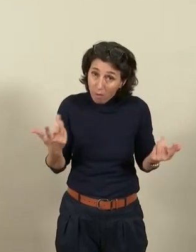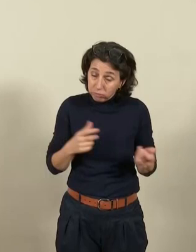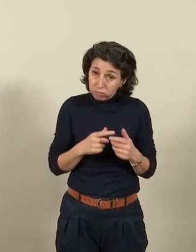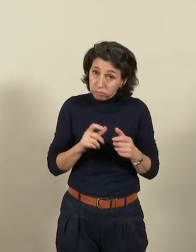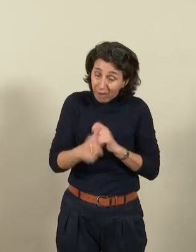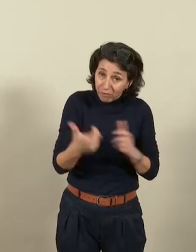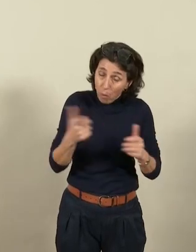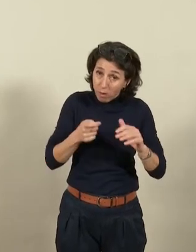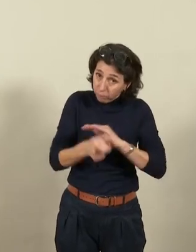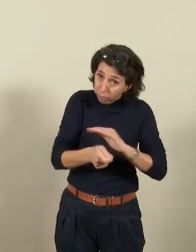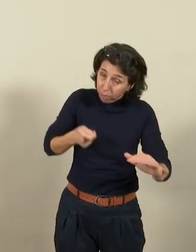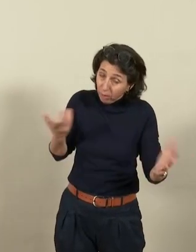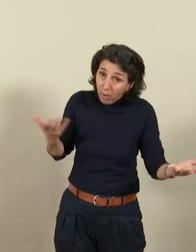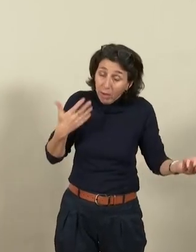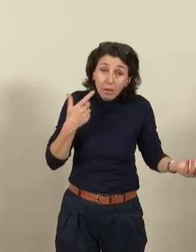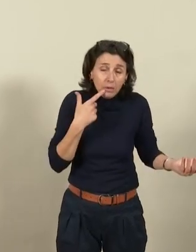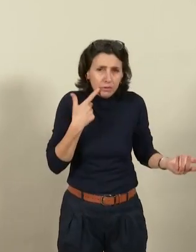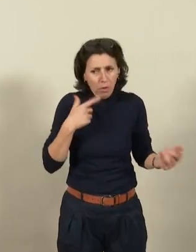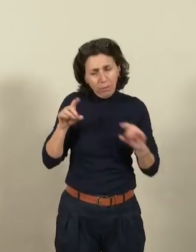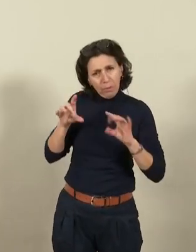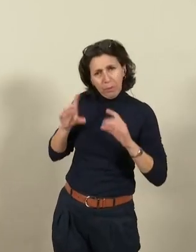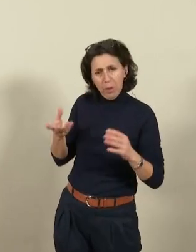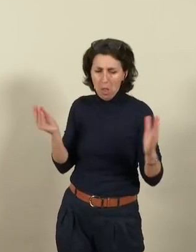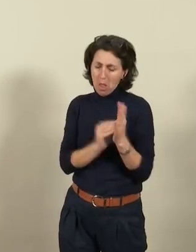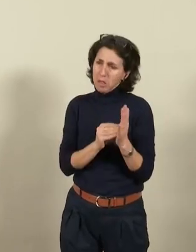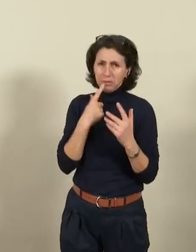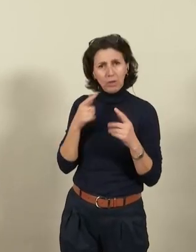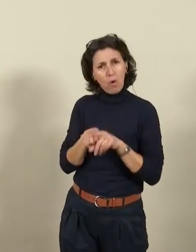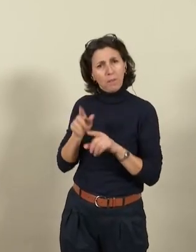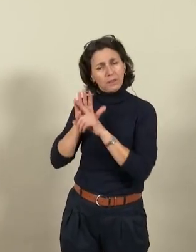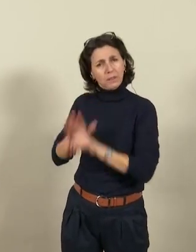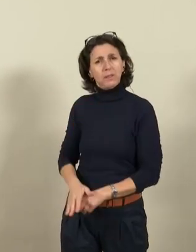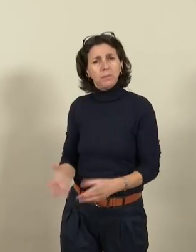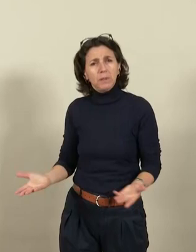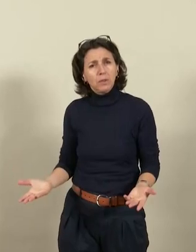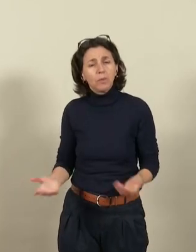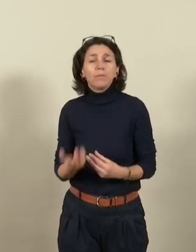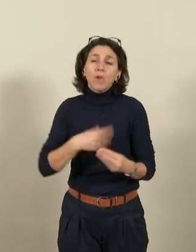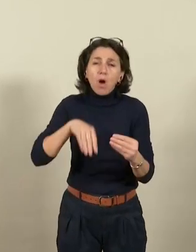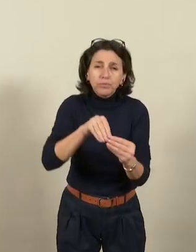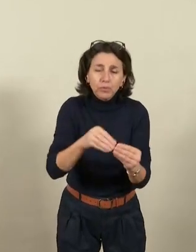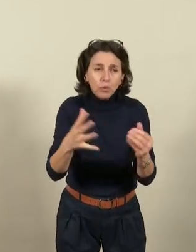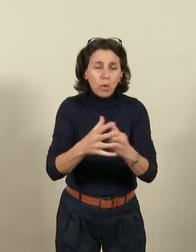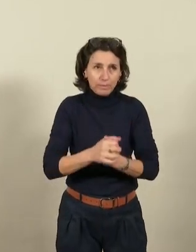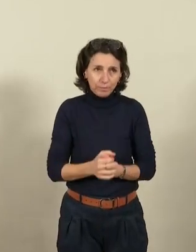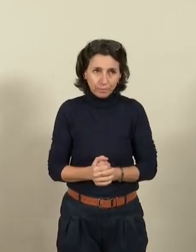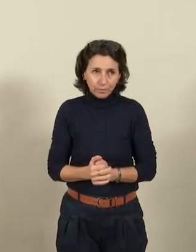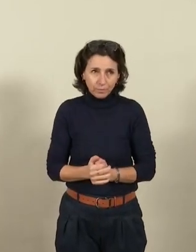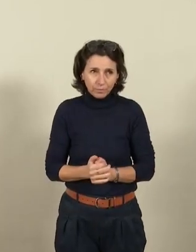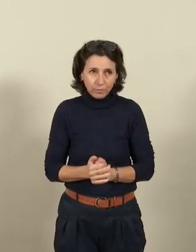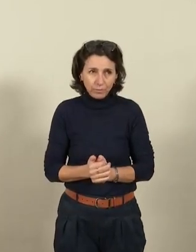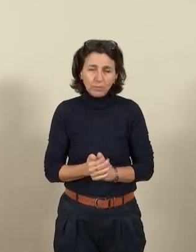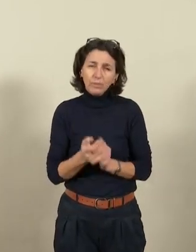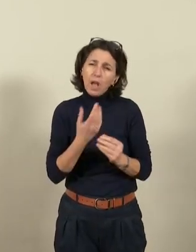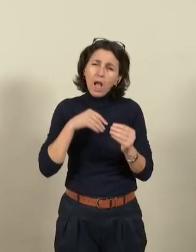semble être de fait une discrimination vous ajoutez également qu'il faudra avoir un suivi suivi une